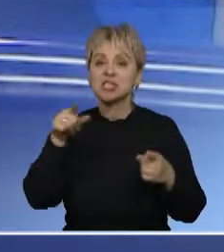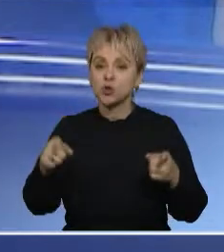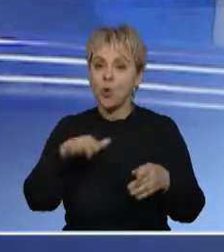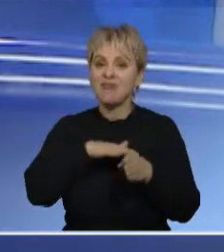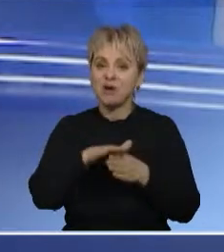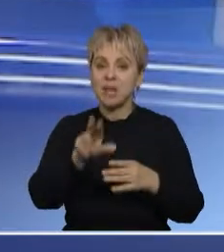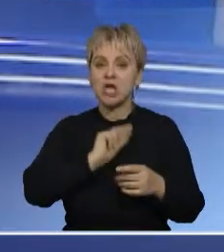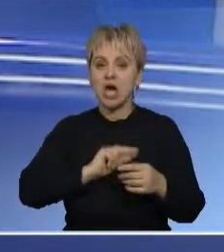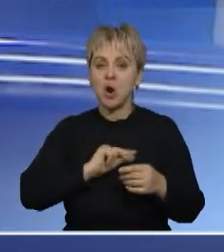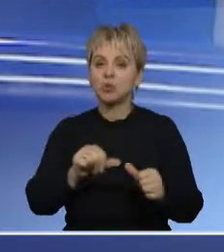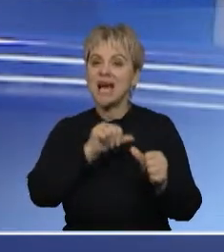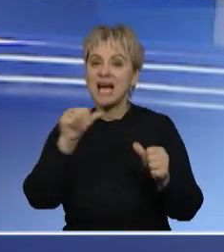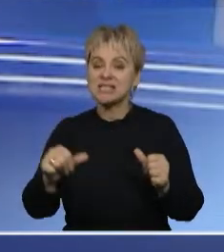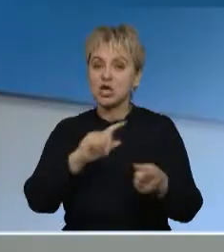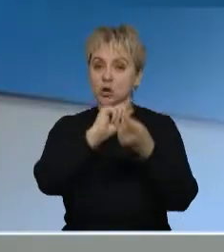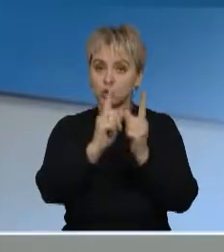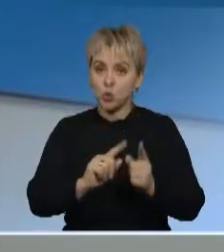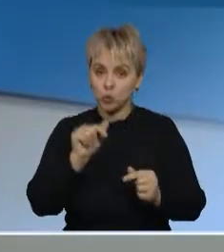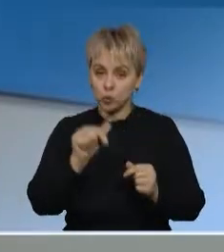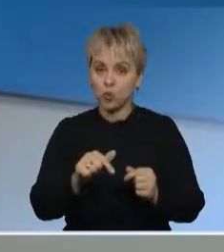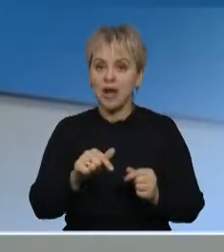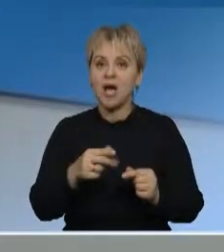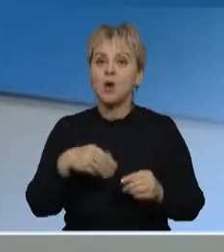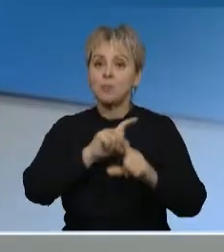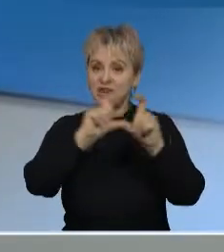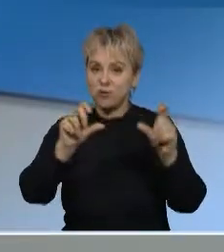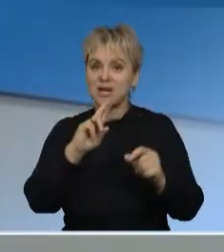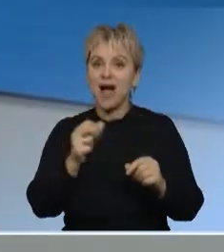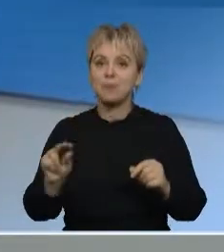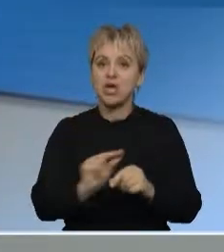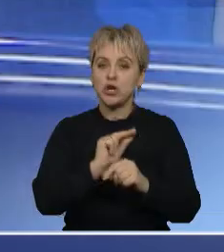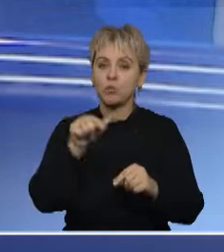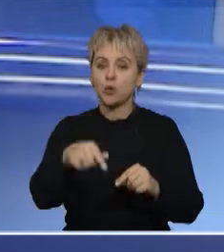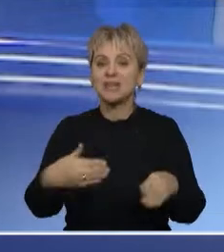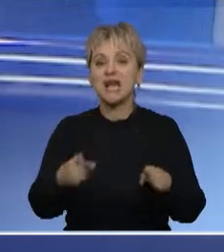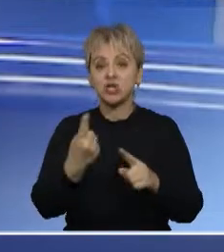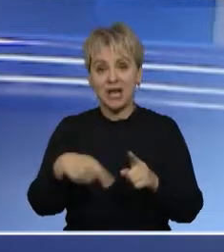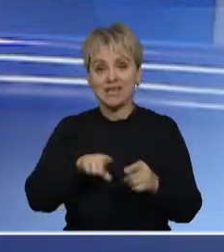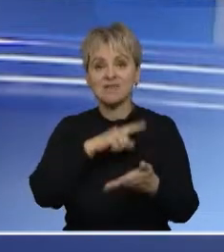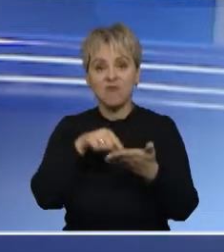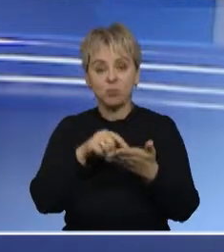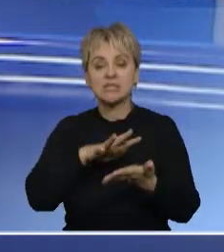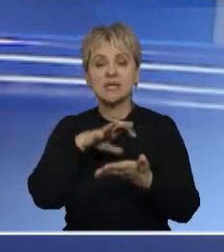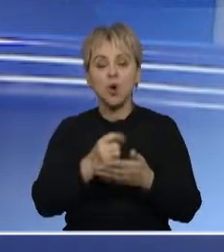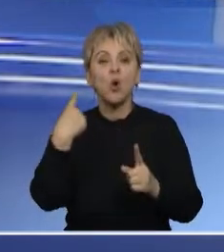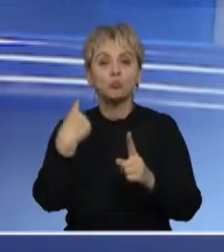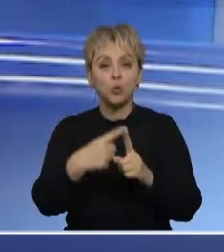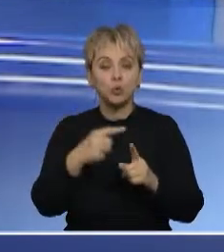выполнения работ. Отдельная структура при фонде капитального ремонта также этим вопросом занимается.